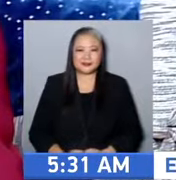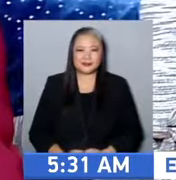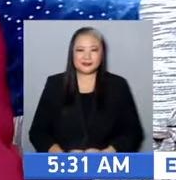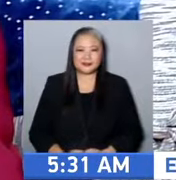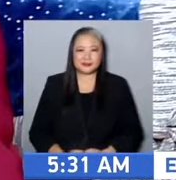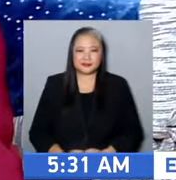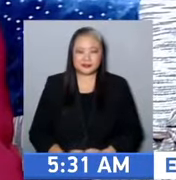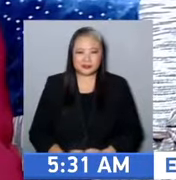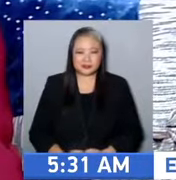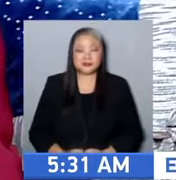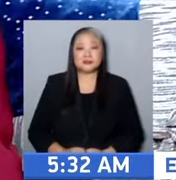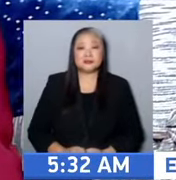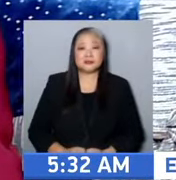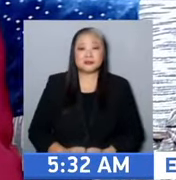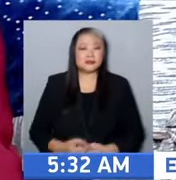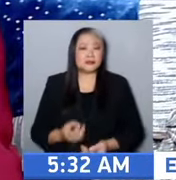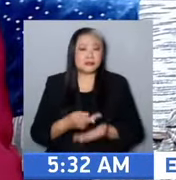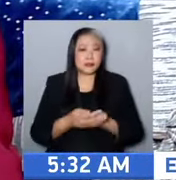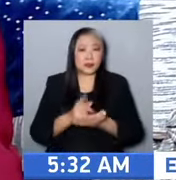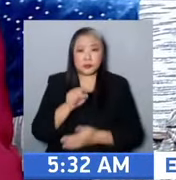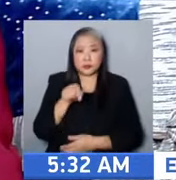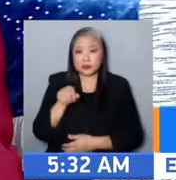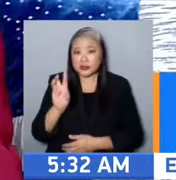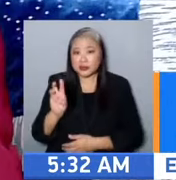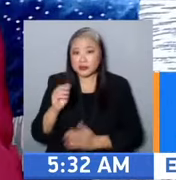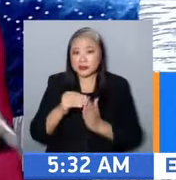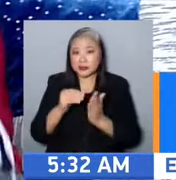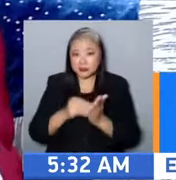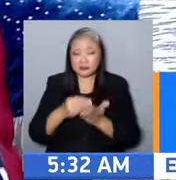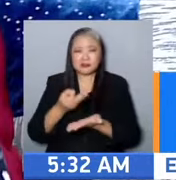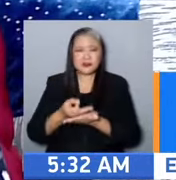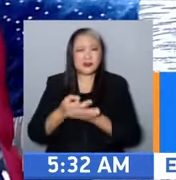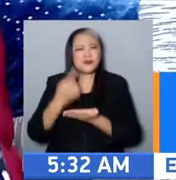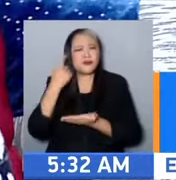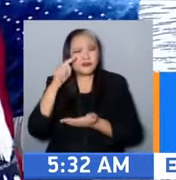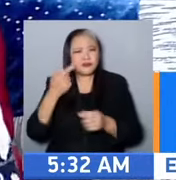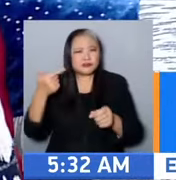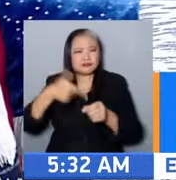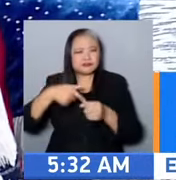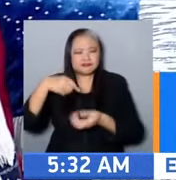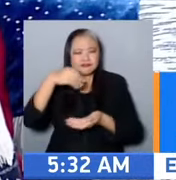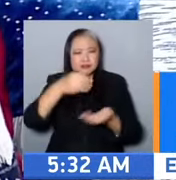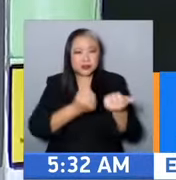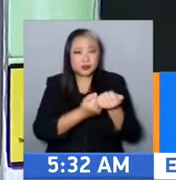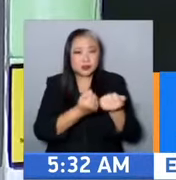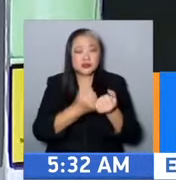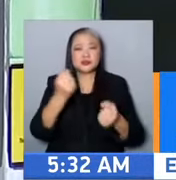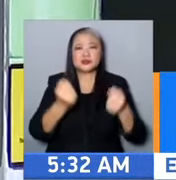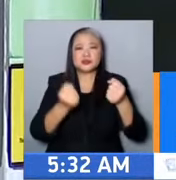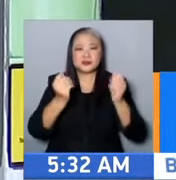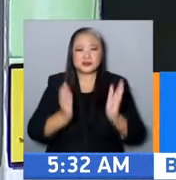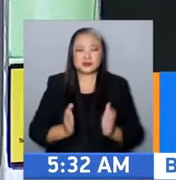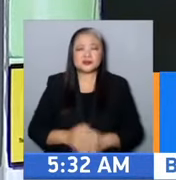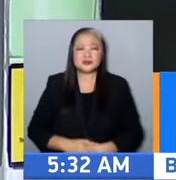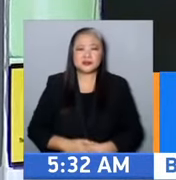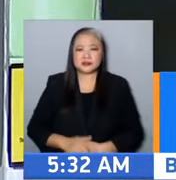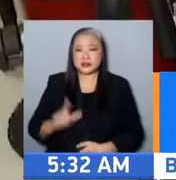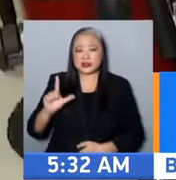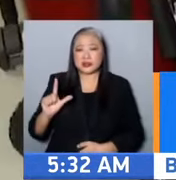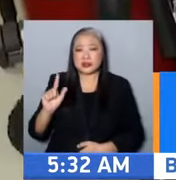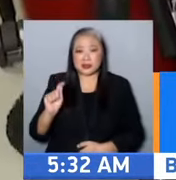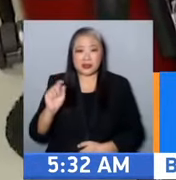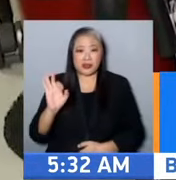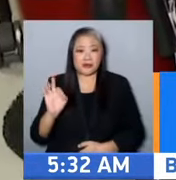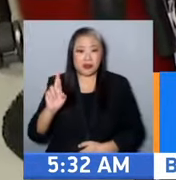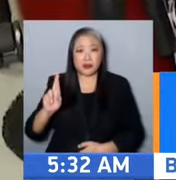₱1.6 billion ang ilalang pondo para sa fuel subsidy ng mga PUB operator at driver. Ayon sa Land Transportation Franchising and Regulatory